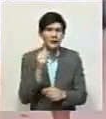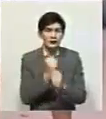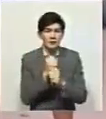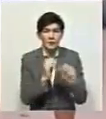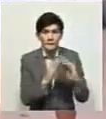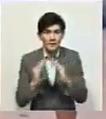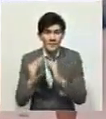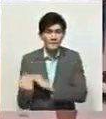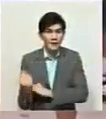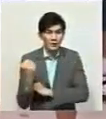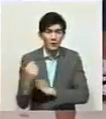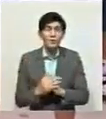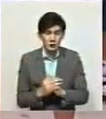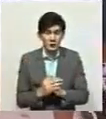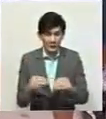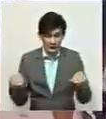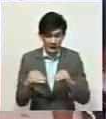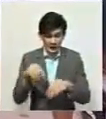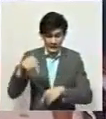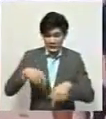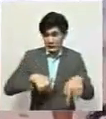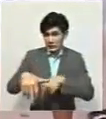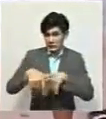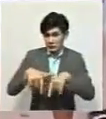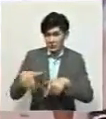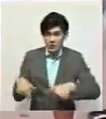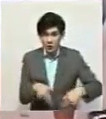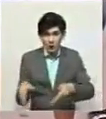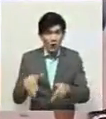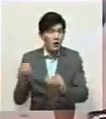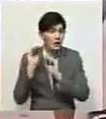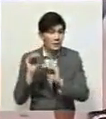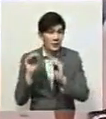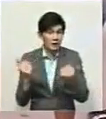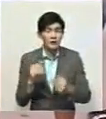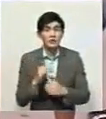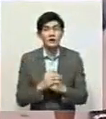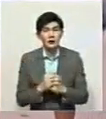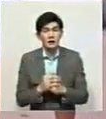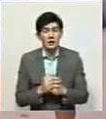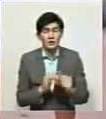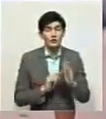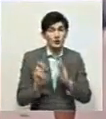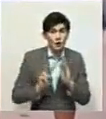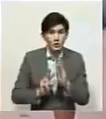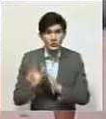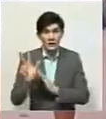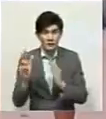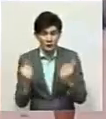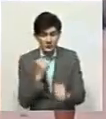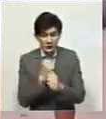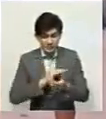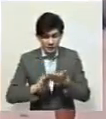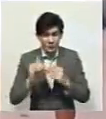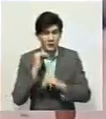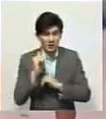างบ้านมั่นคงในบริเวณพื้นที่ชุมชนคลองลาดพร้าวประชาอุทิศในช่วงของเฟส2แล้วก็เฟส3คาดว่าจะสร้างแล้ว